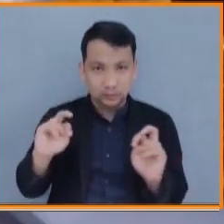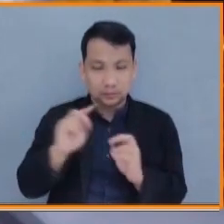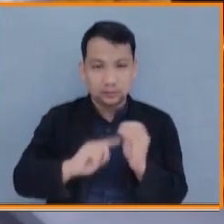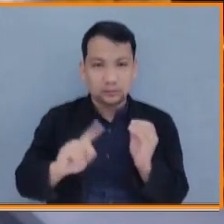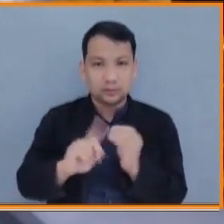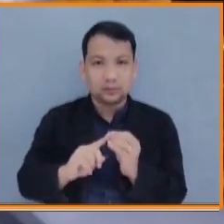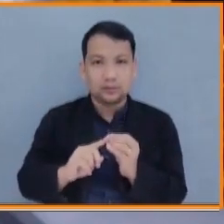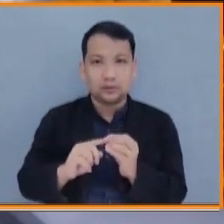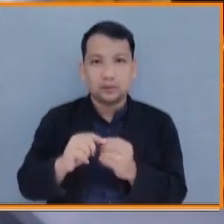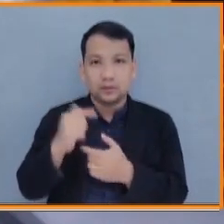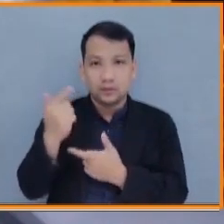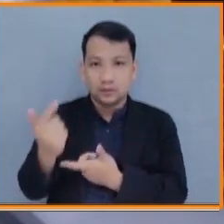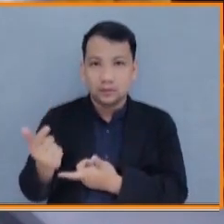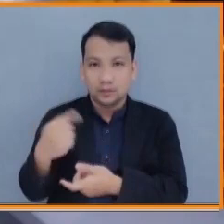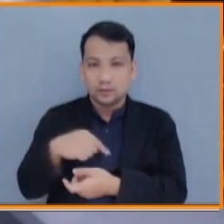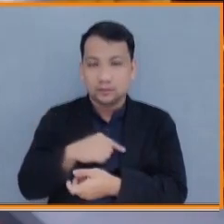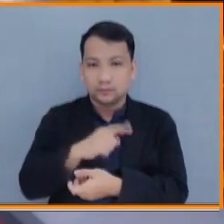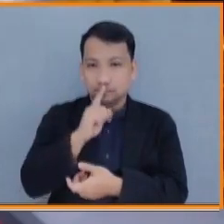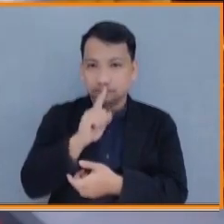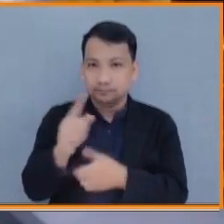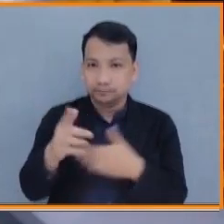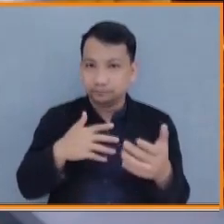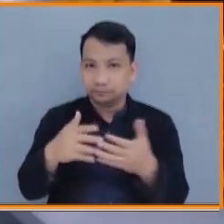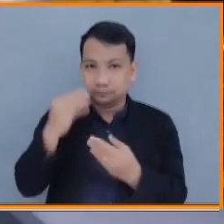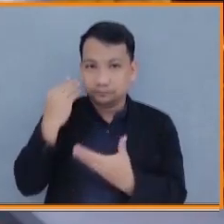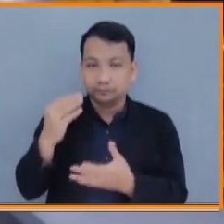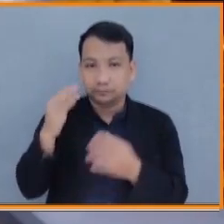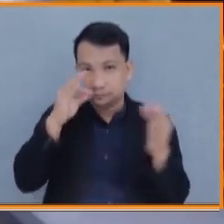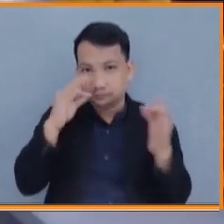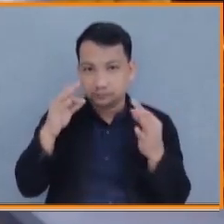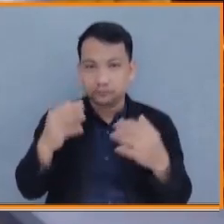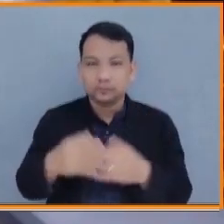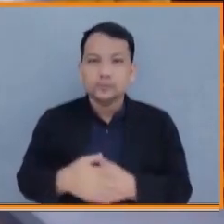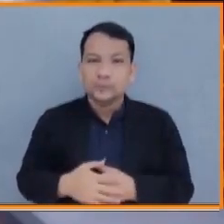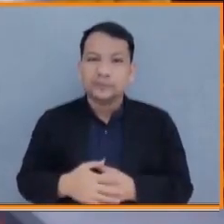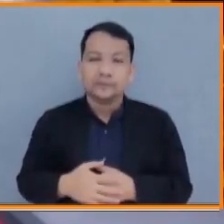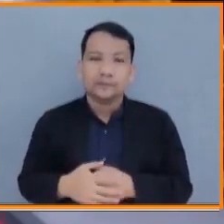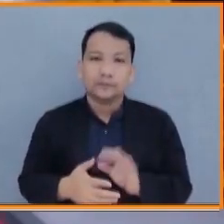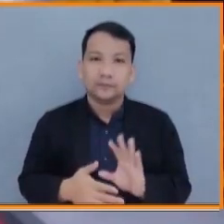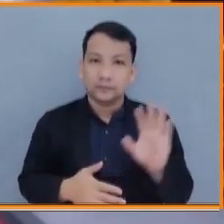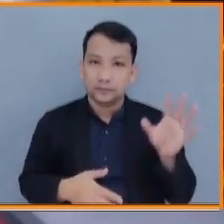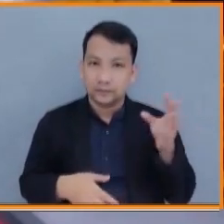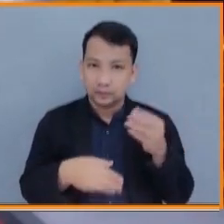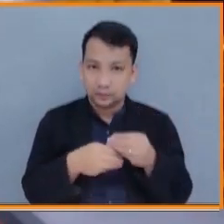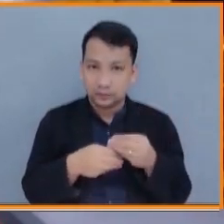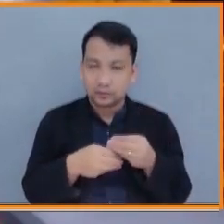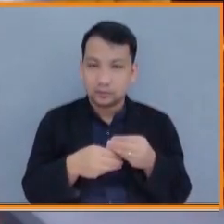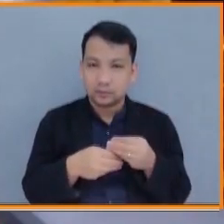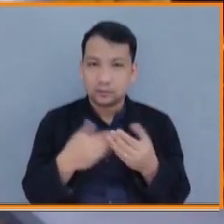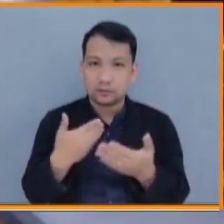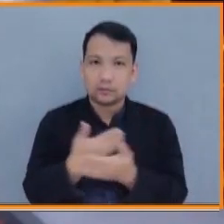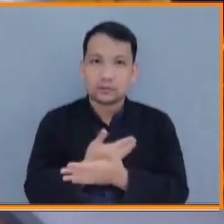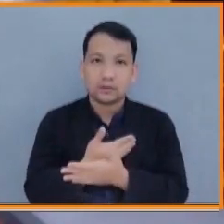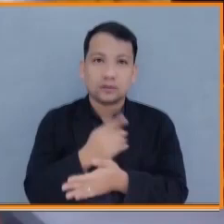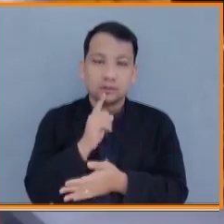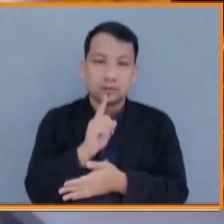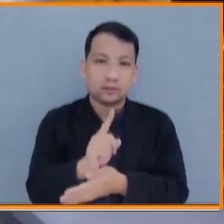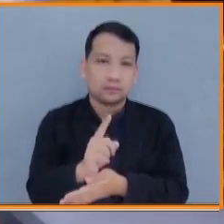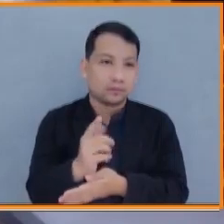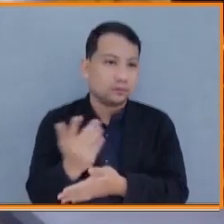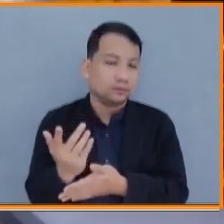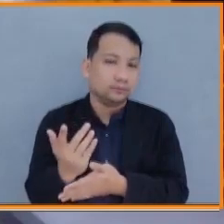ito man ay sa anong issue o sa droga ay merong karapatan ng bawat isa na itago ang